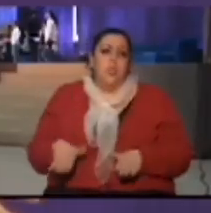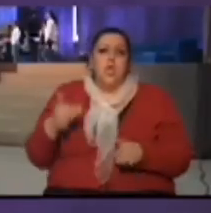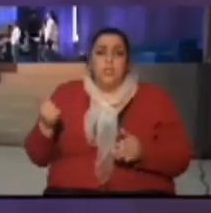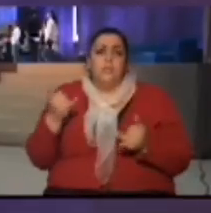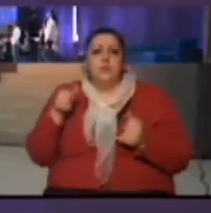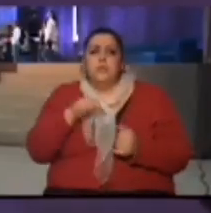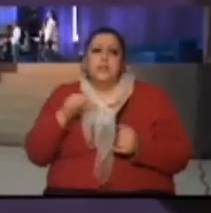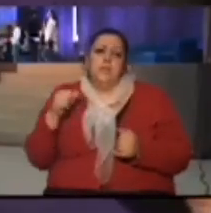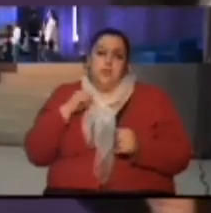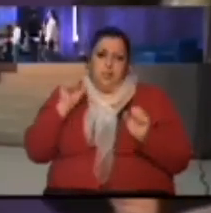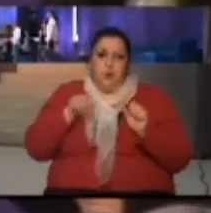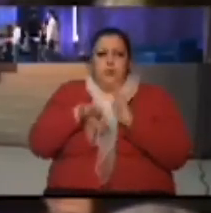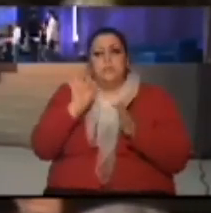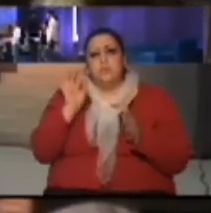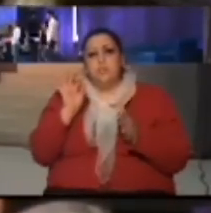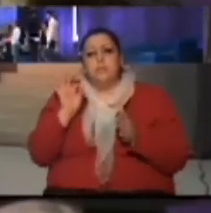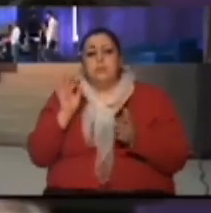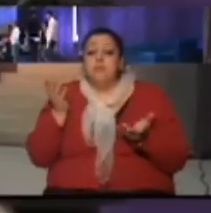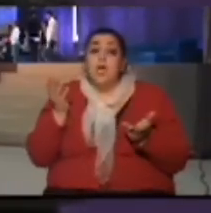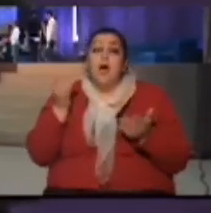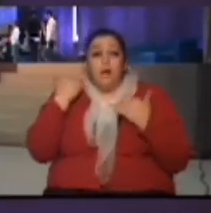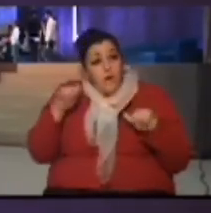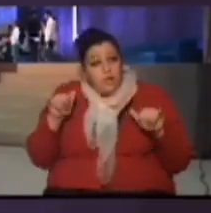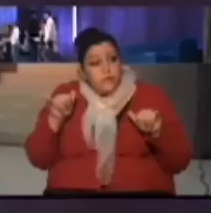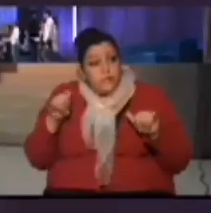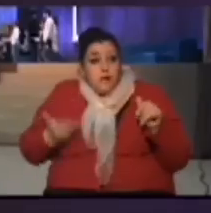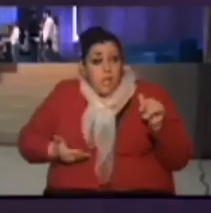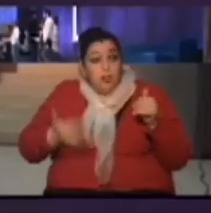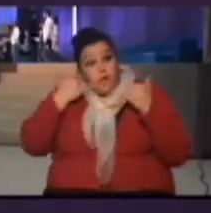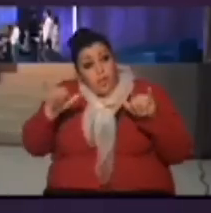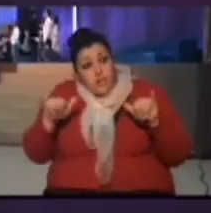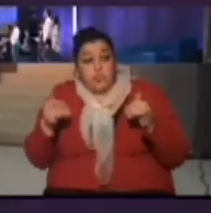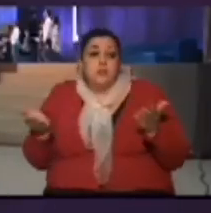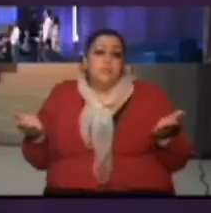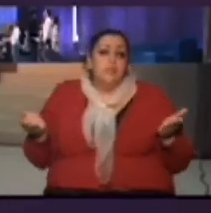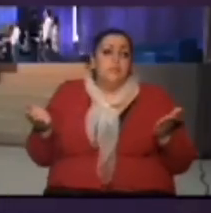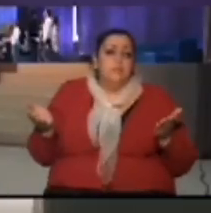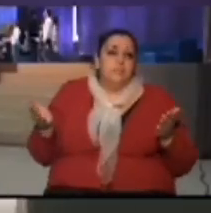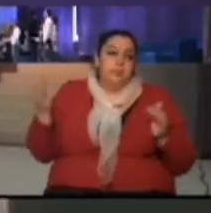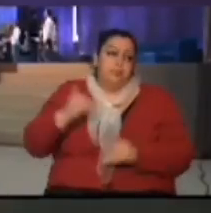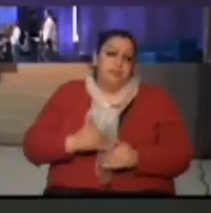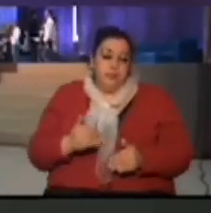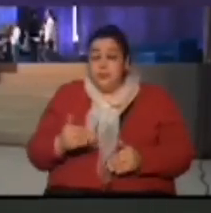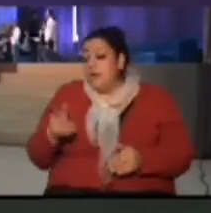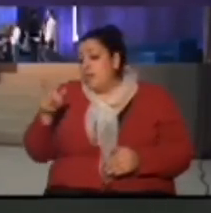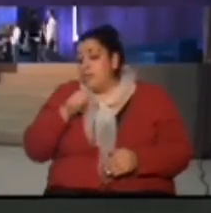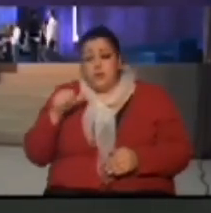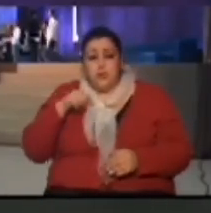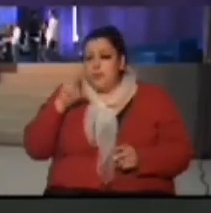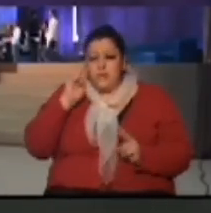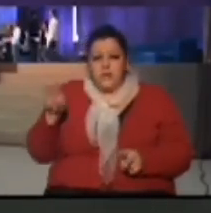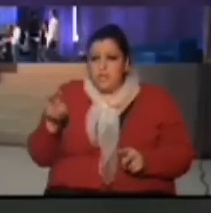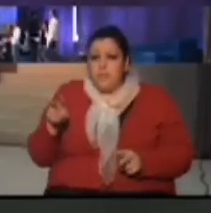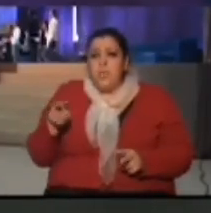օրը, այսօրա քո բժշկության օրը, չգիտեմ որ մեկից մոտ որքան, ինչ-որ մեկի 8-րդ օրն է այսօր, ինչ-որ